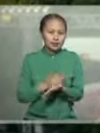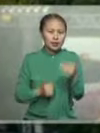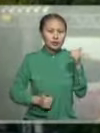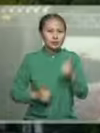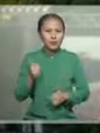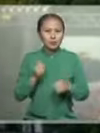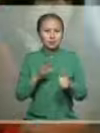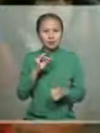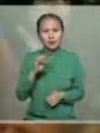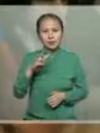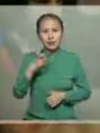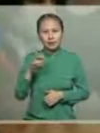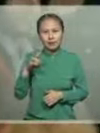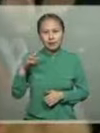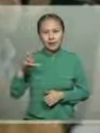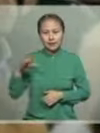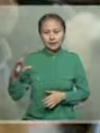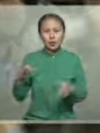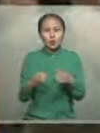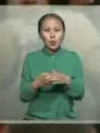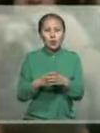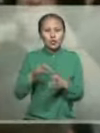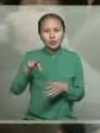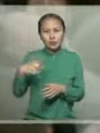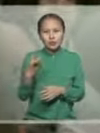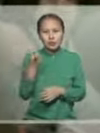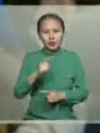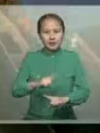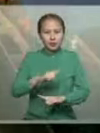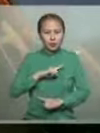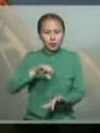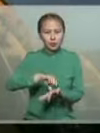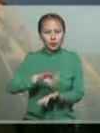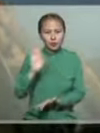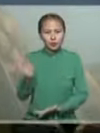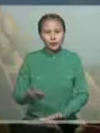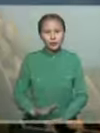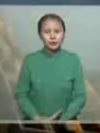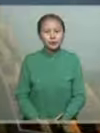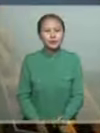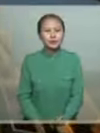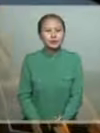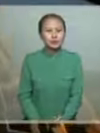жатқан елдің өкілі B-Make Max тобы 23 мамырда өтетін финалда өнер көрсетеді.